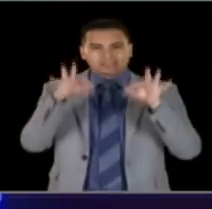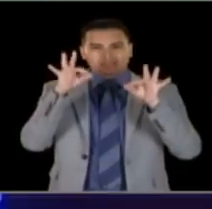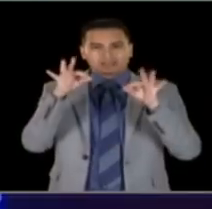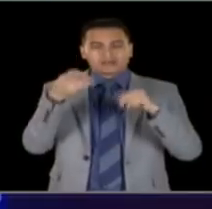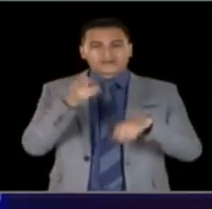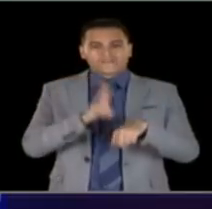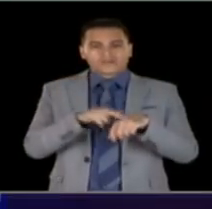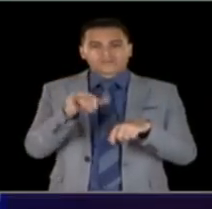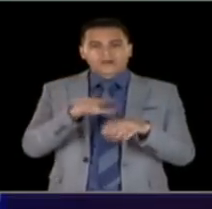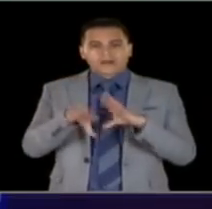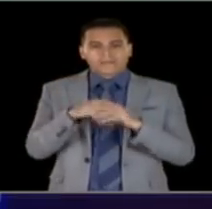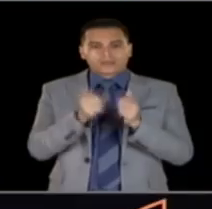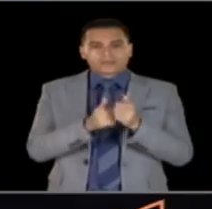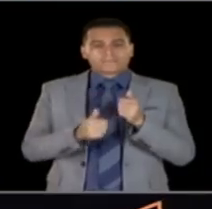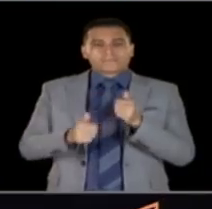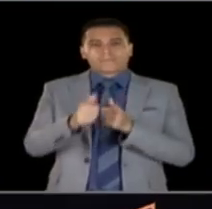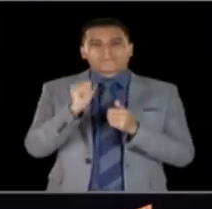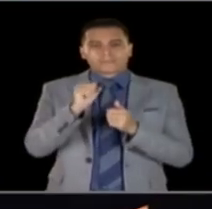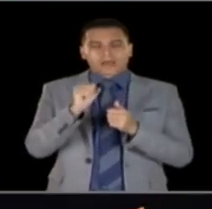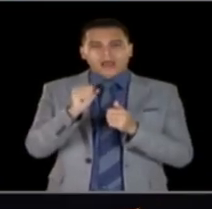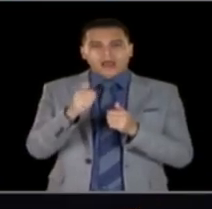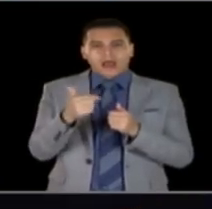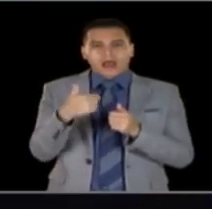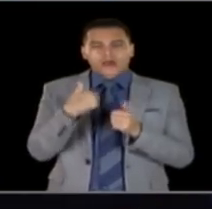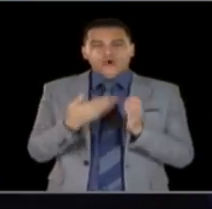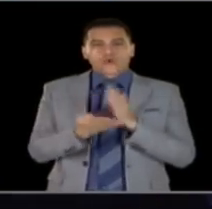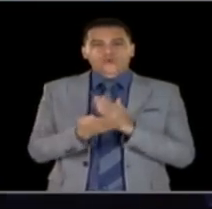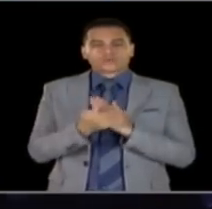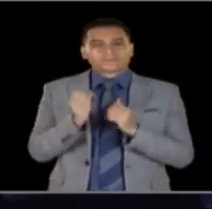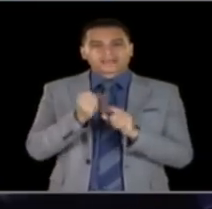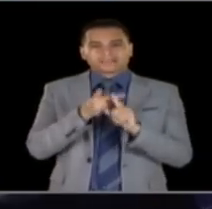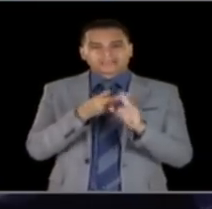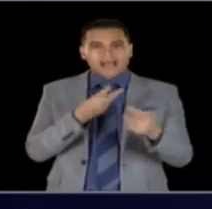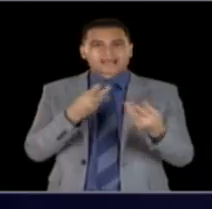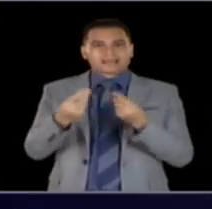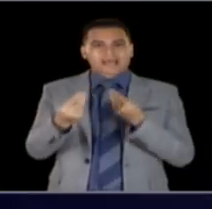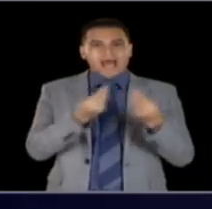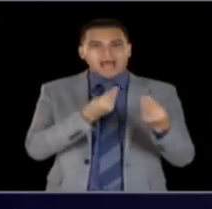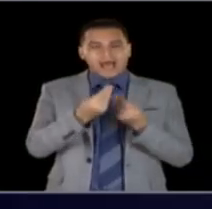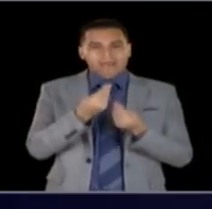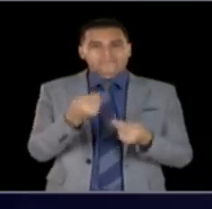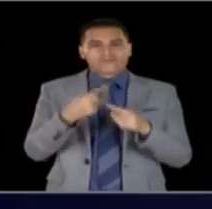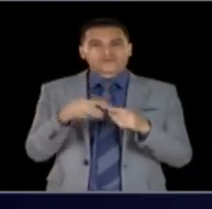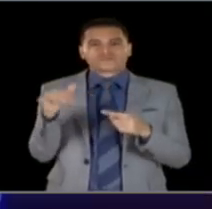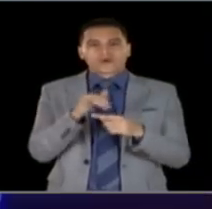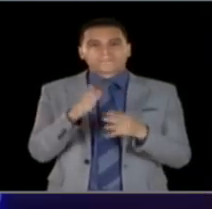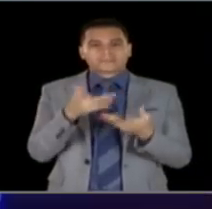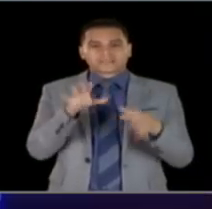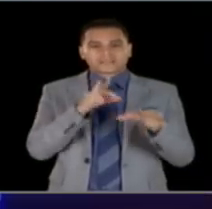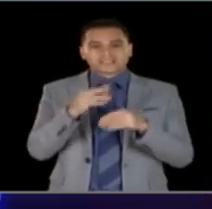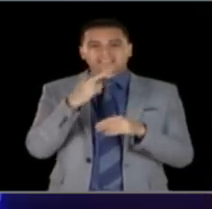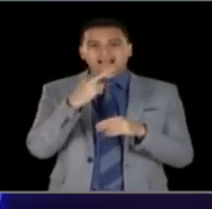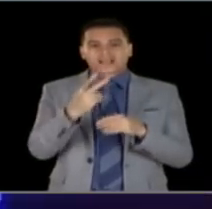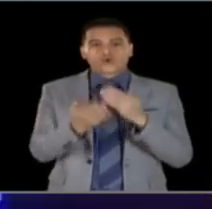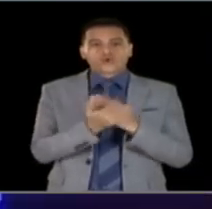دلوقتي بعمل دبلومه ارشاد سياحي عشان يبقى معايا الرخصه فاقدر بقى ازاول المهنه نفسها. قدامك قد ايه وتستلم رخصه؟